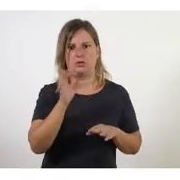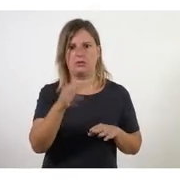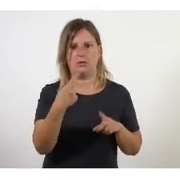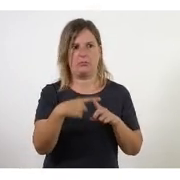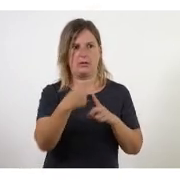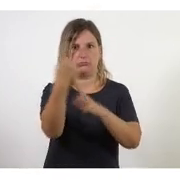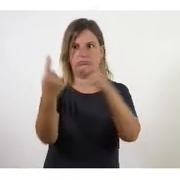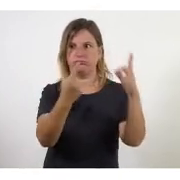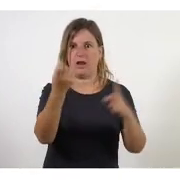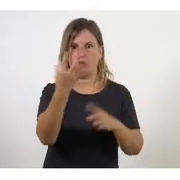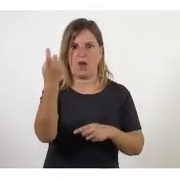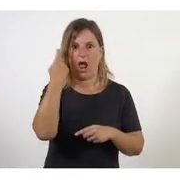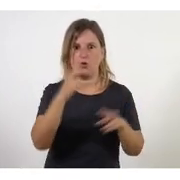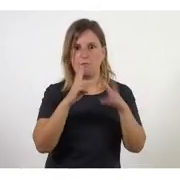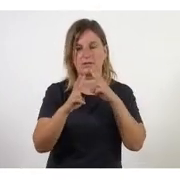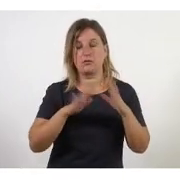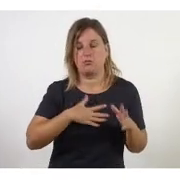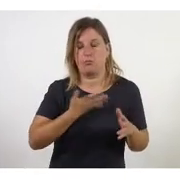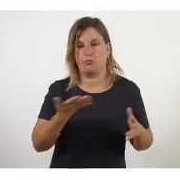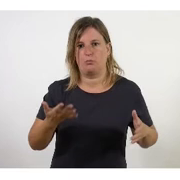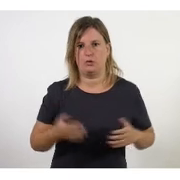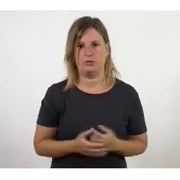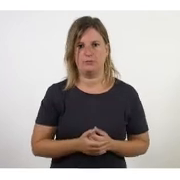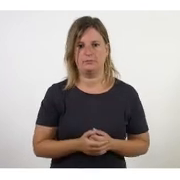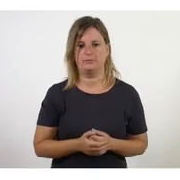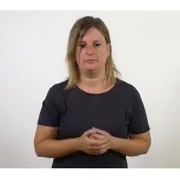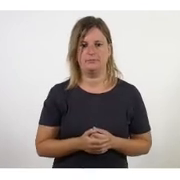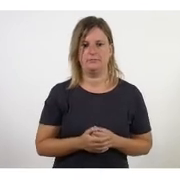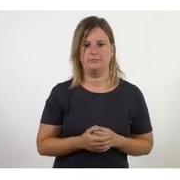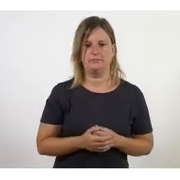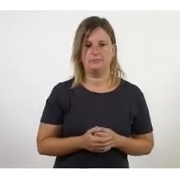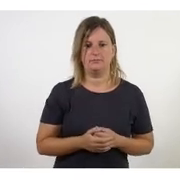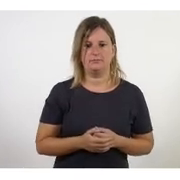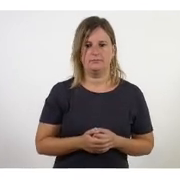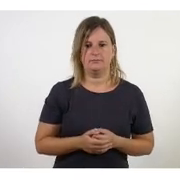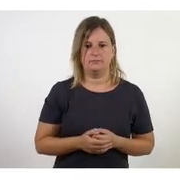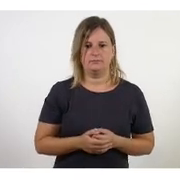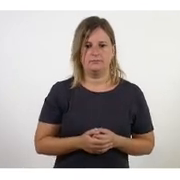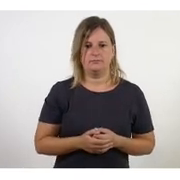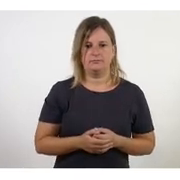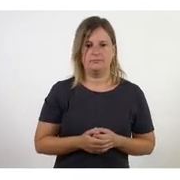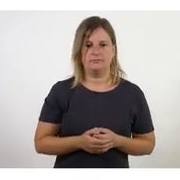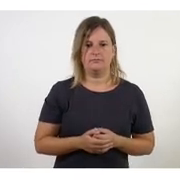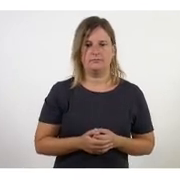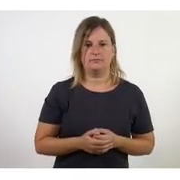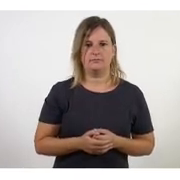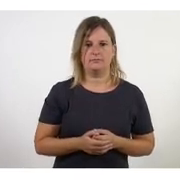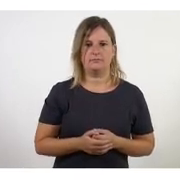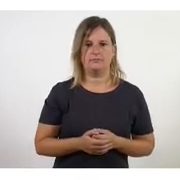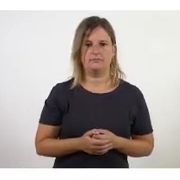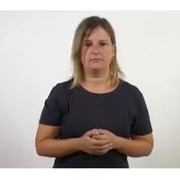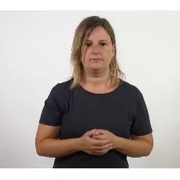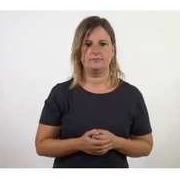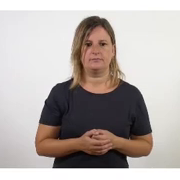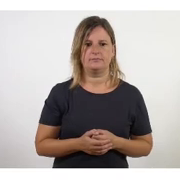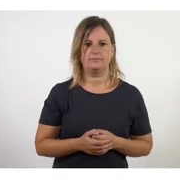dient-ho, és possible que us passi això. Vale? I ja ho tindríem aquí. A veure. Vale, aquest l'únic que em